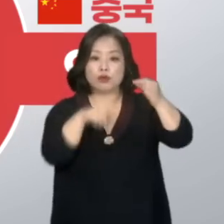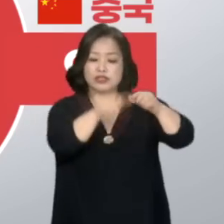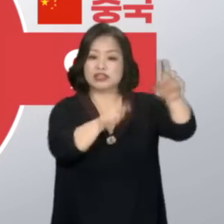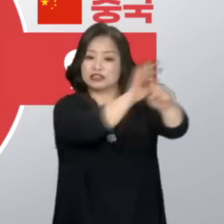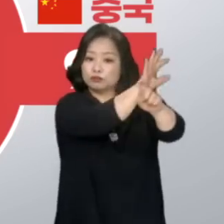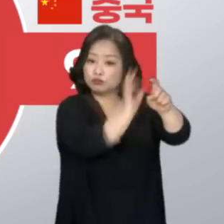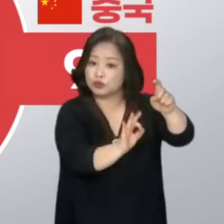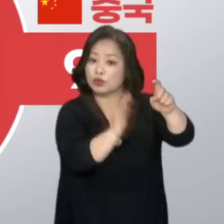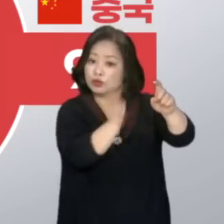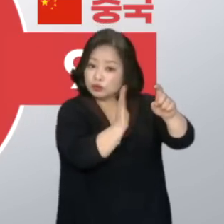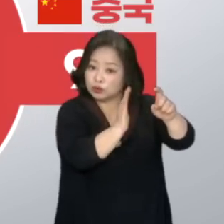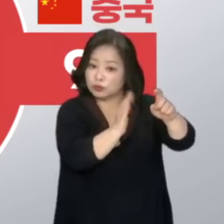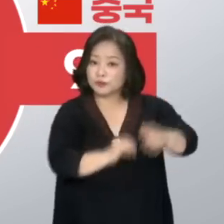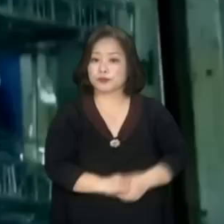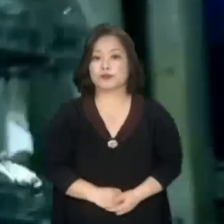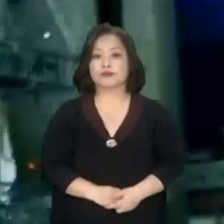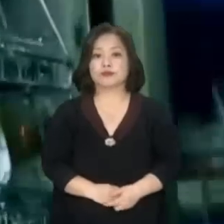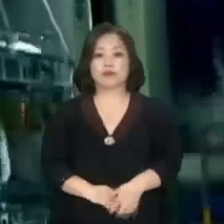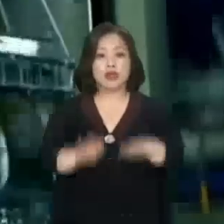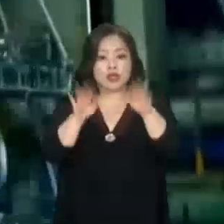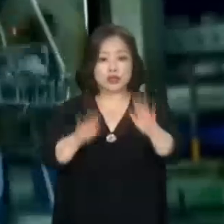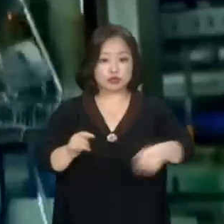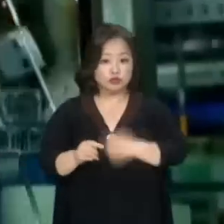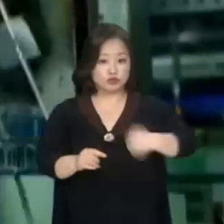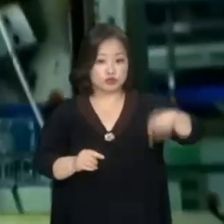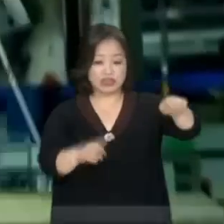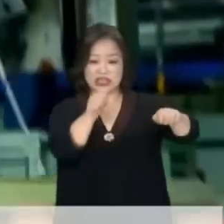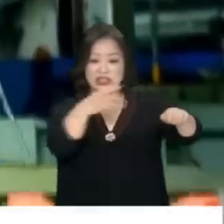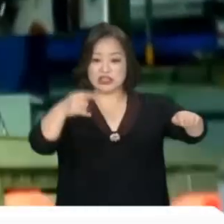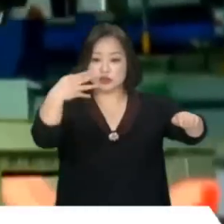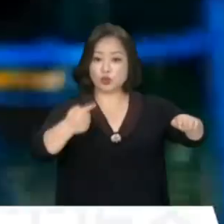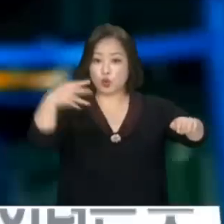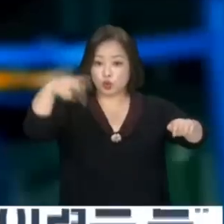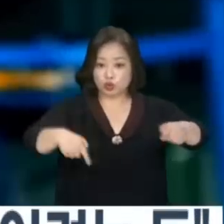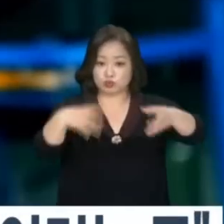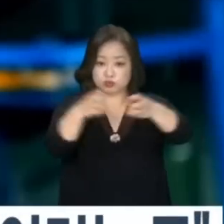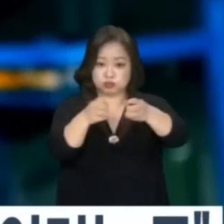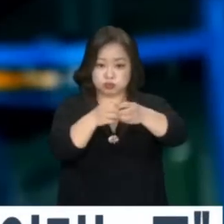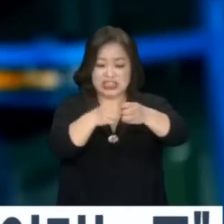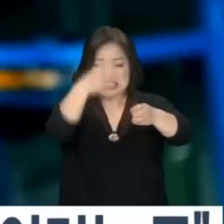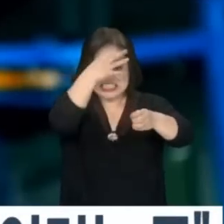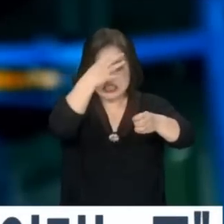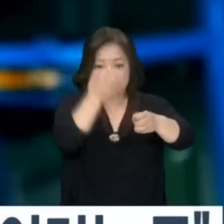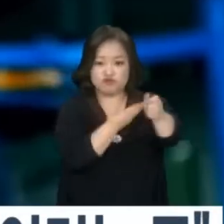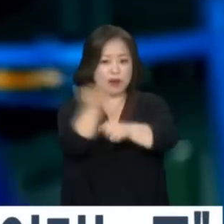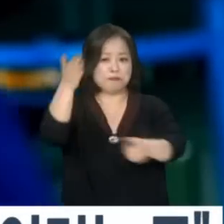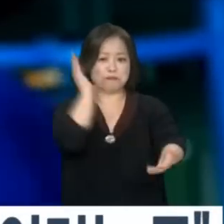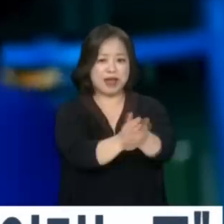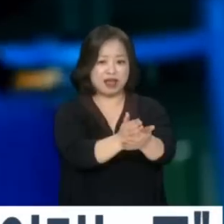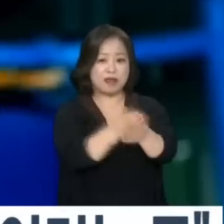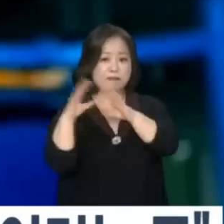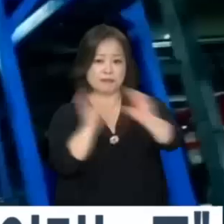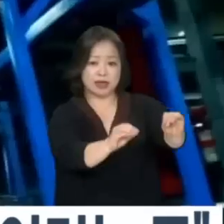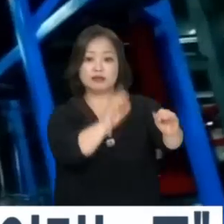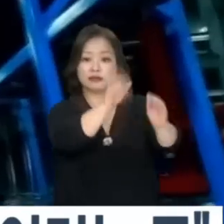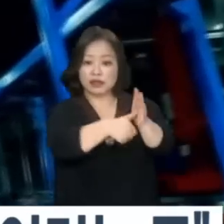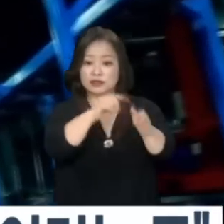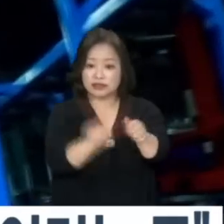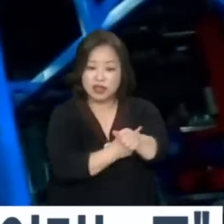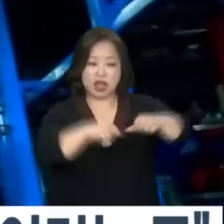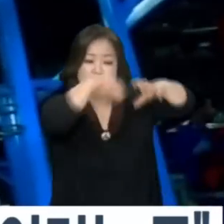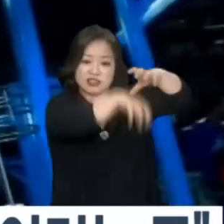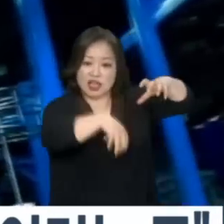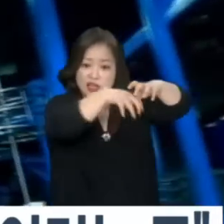10% 안팎에 불과합니다. 중국이 히토류 자석의 제조기술 수출 금지를 시행하면 히토류